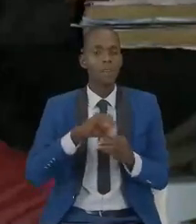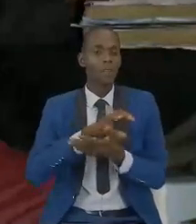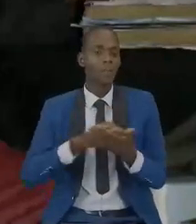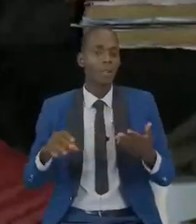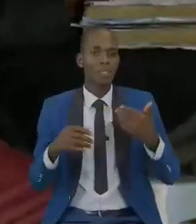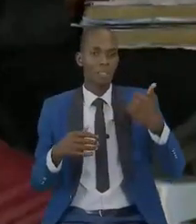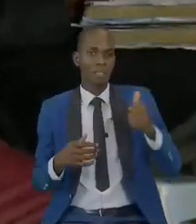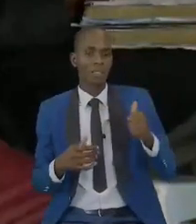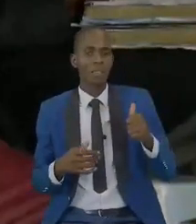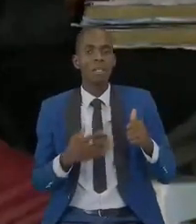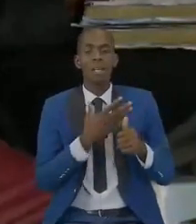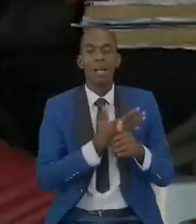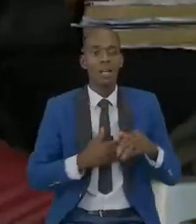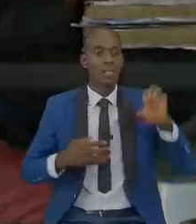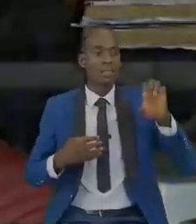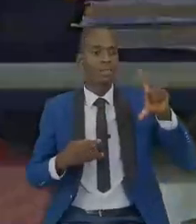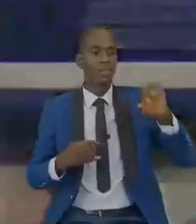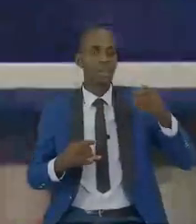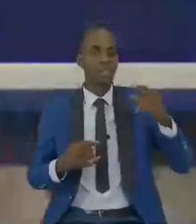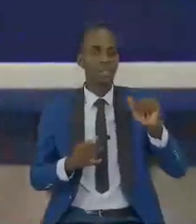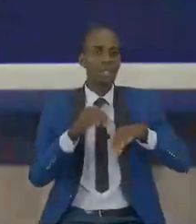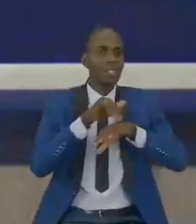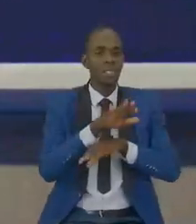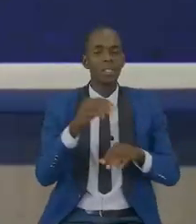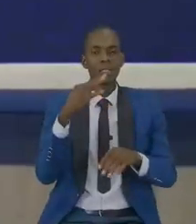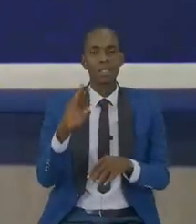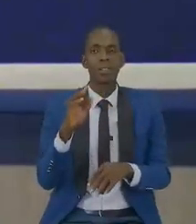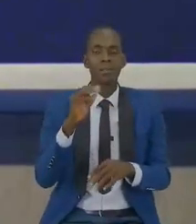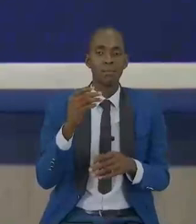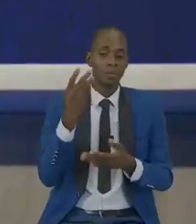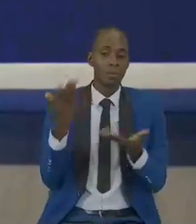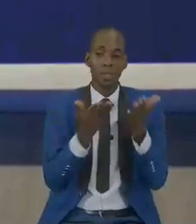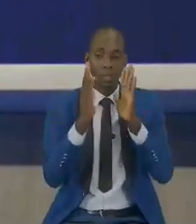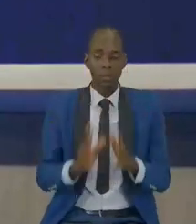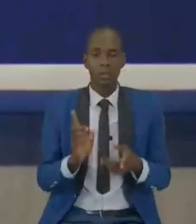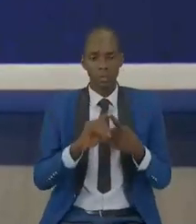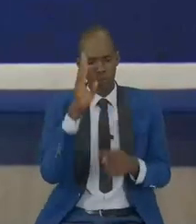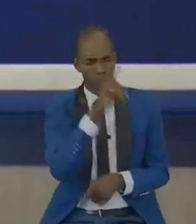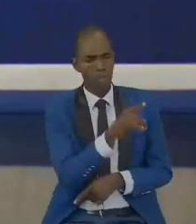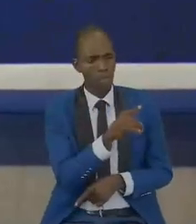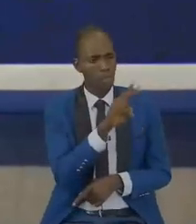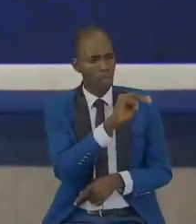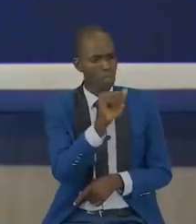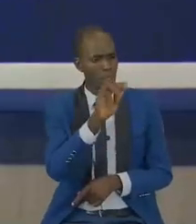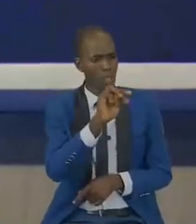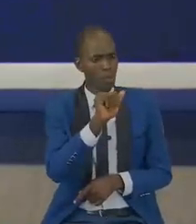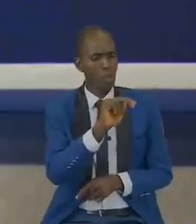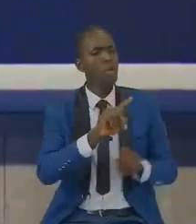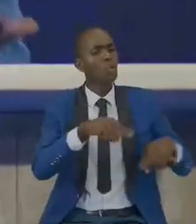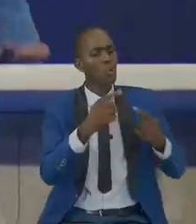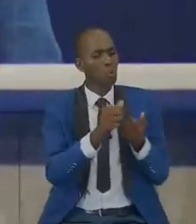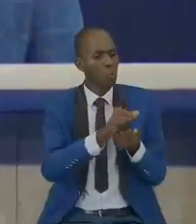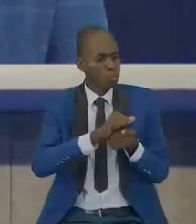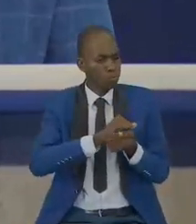entendez maintenant. Et verset 10 dit, Élisée lui fit dire par un messager,